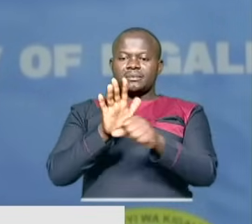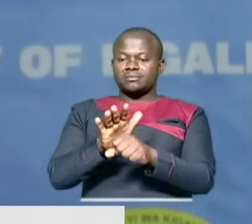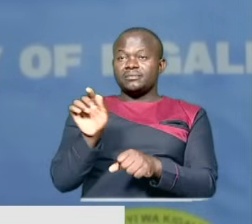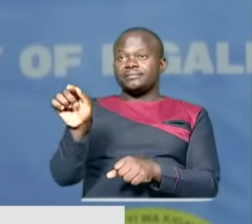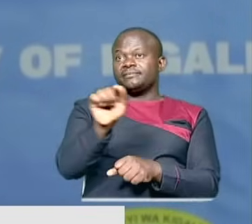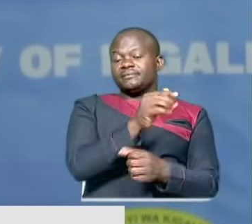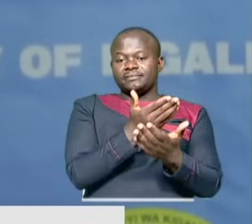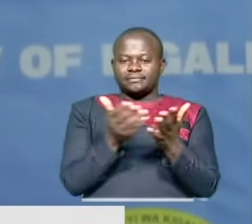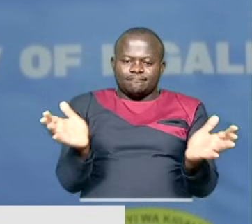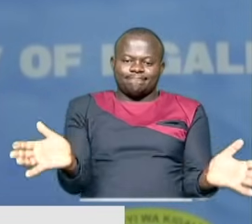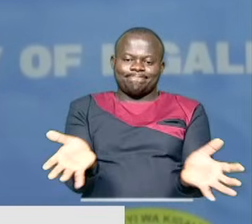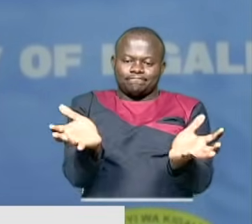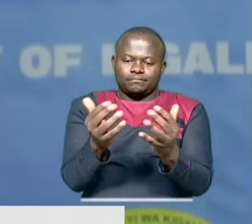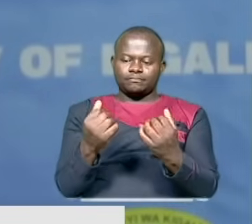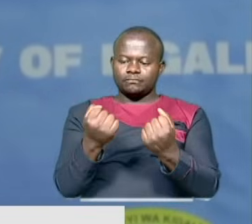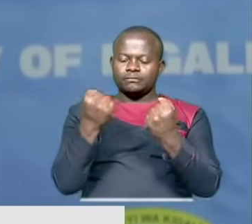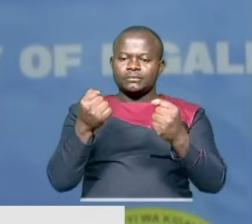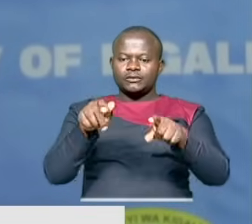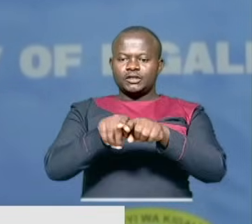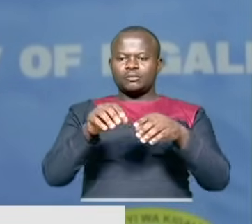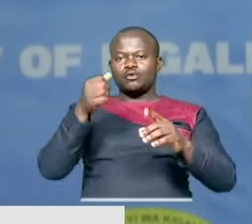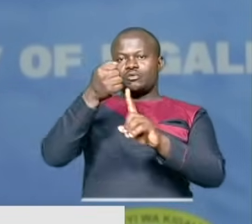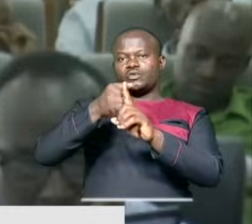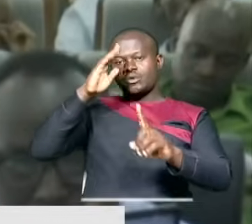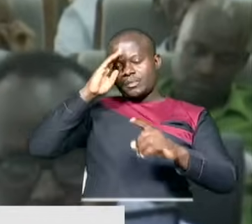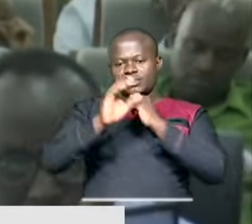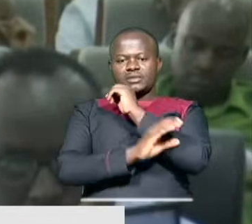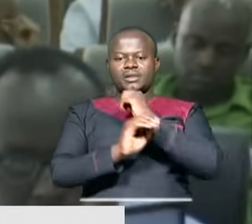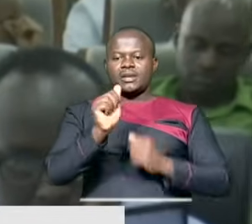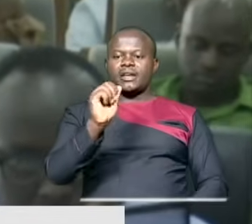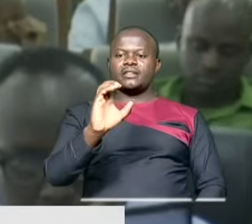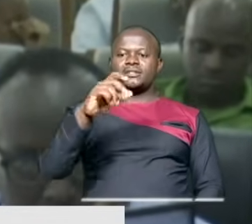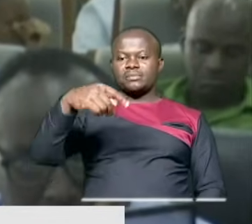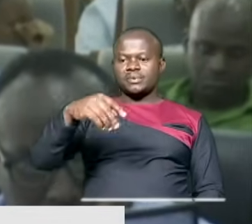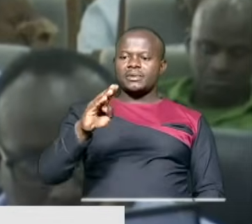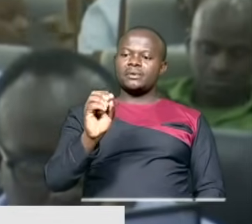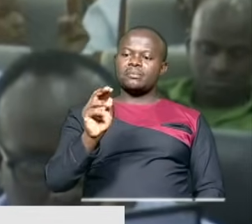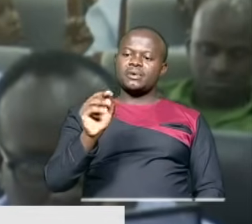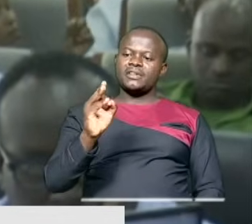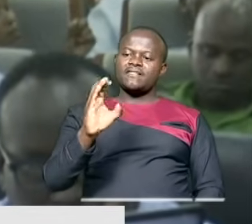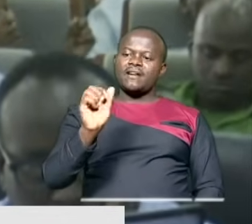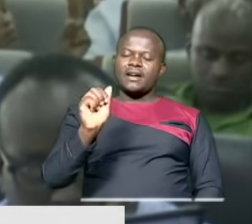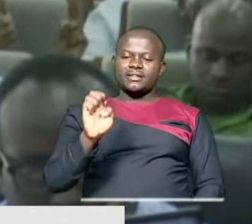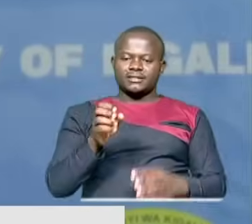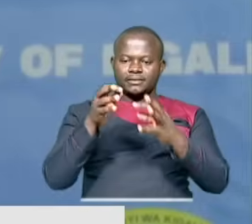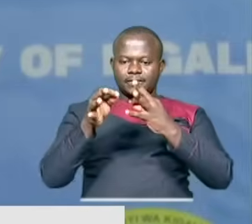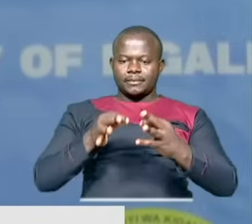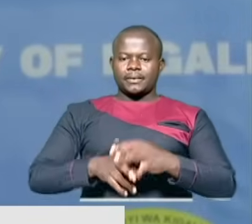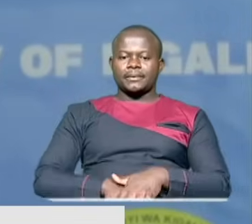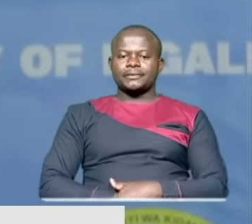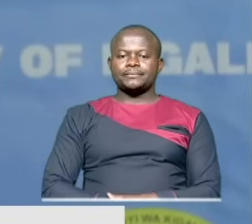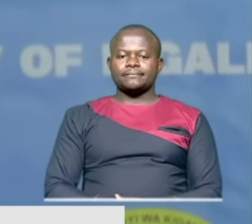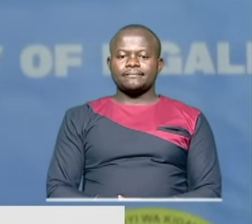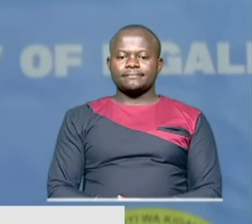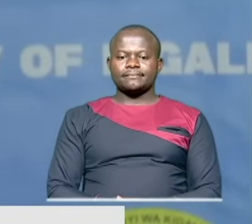bisaba ubukangurambaga buhamye nk'uko umuvugizi wa polisi y'igihugu ACP Boniface Rutikanga abisobanura. Kugira